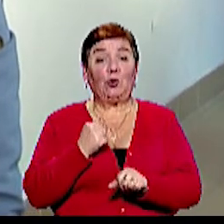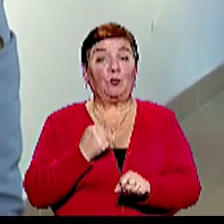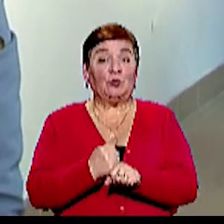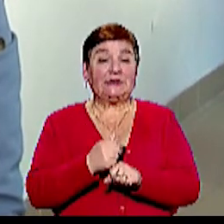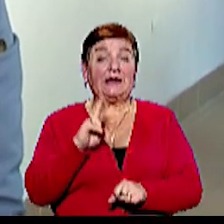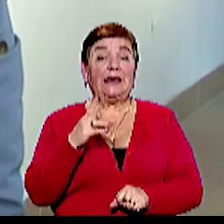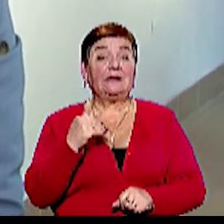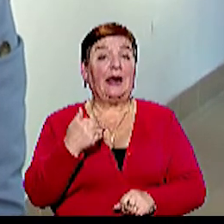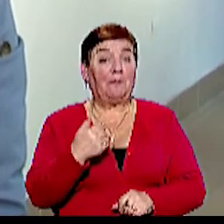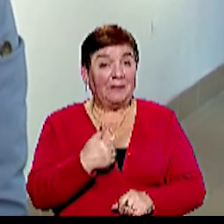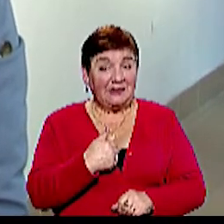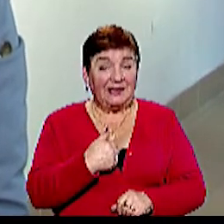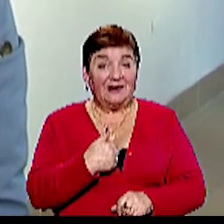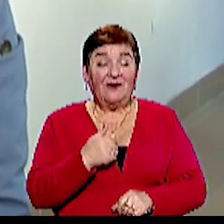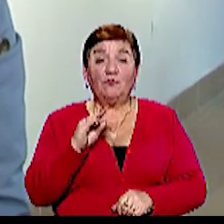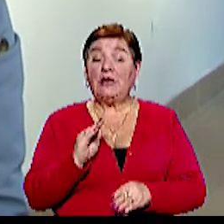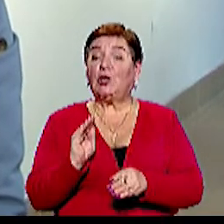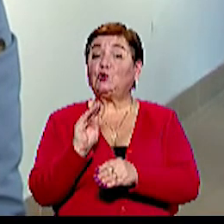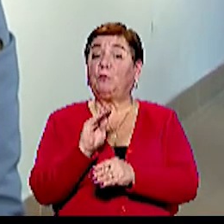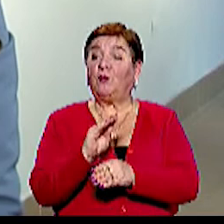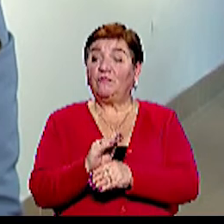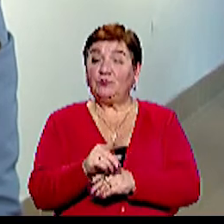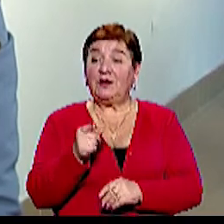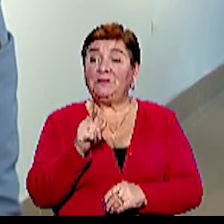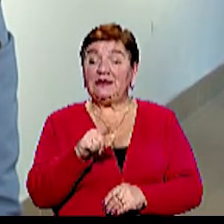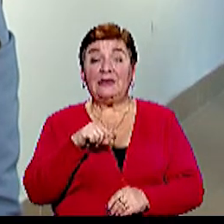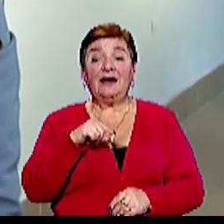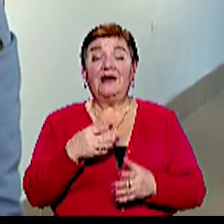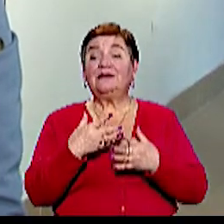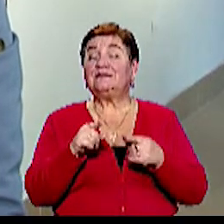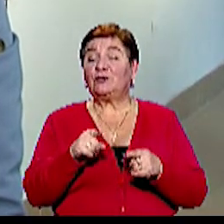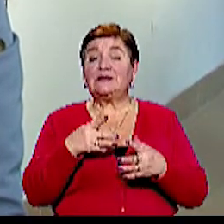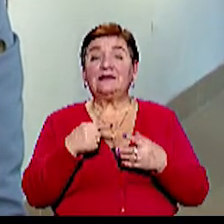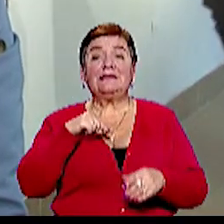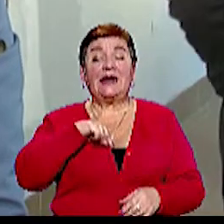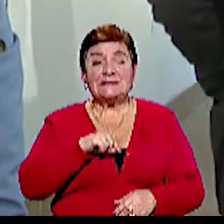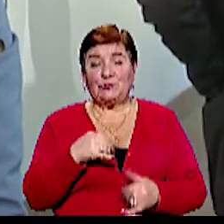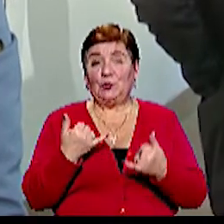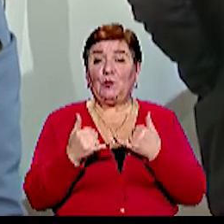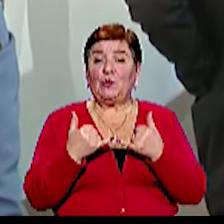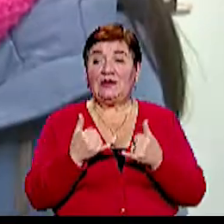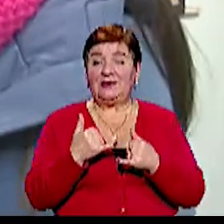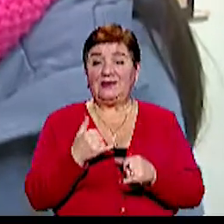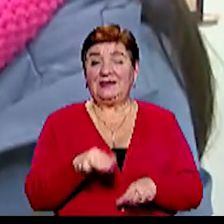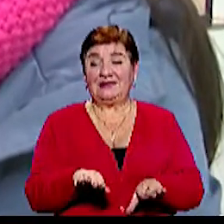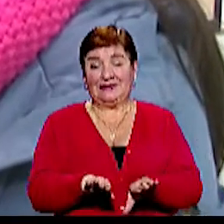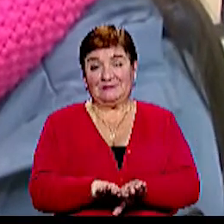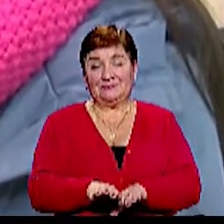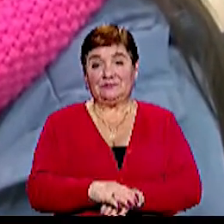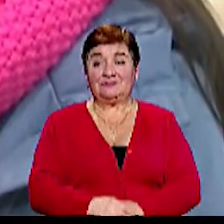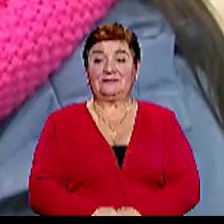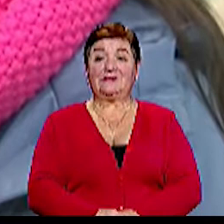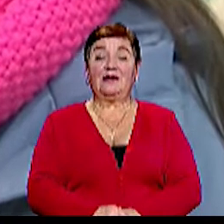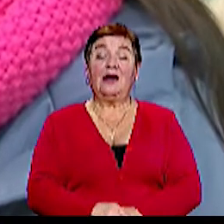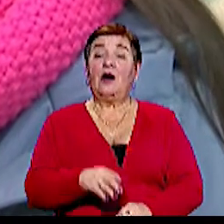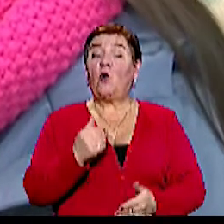як на мене, вона якраз доповнює дух різдвяного настрою, сили і кольору, і емоційності.